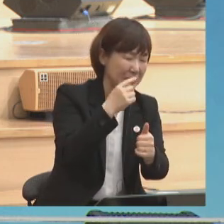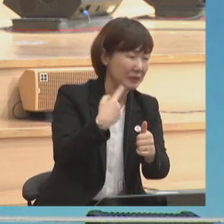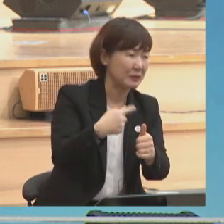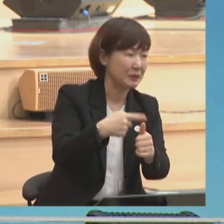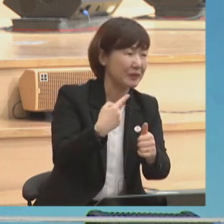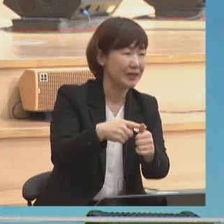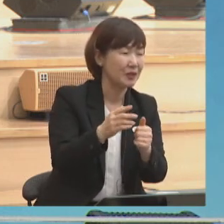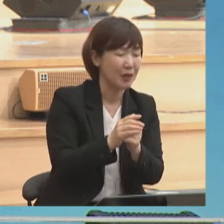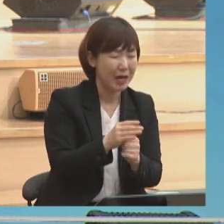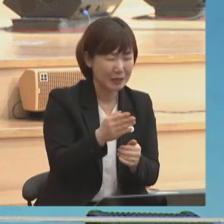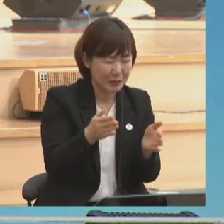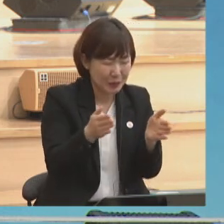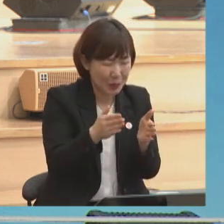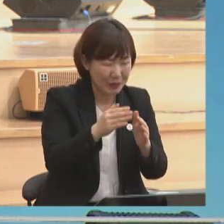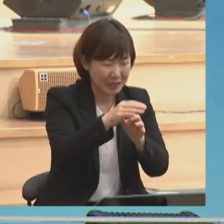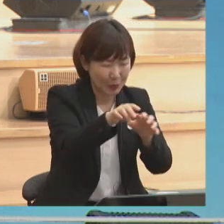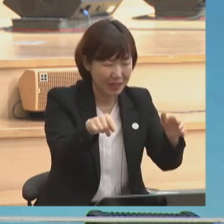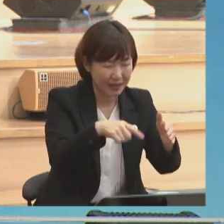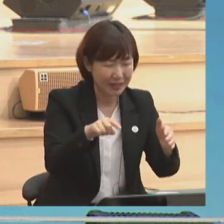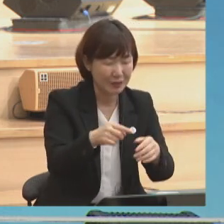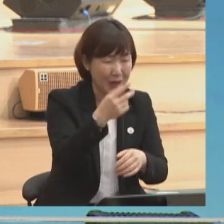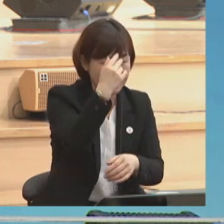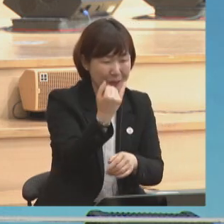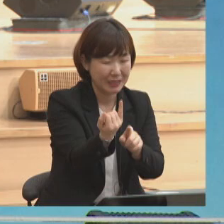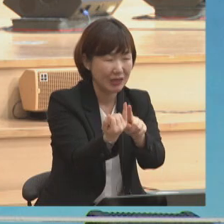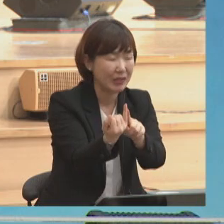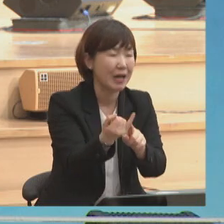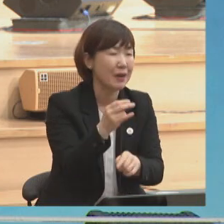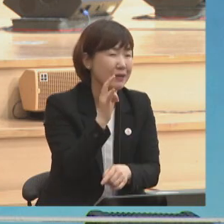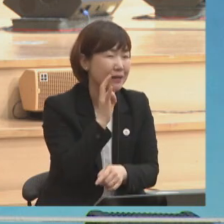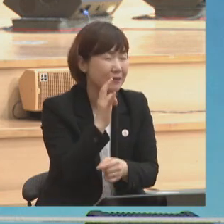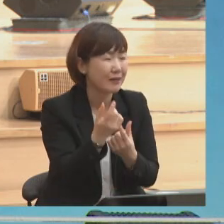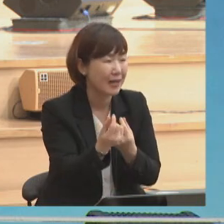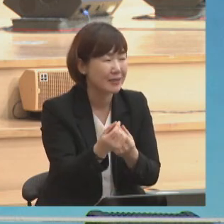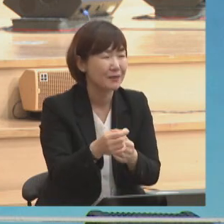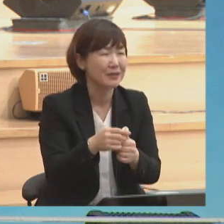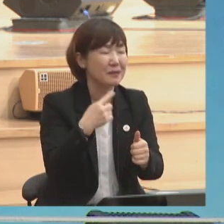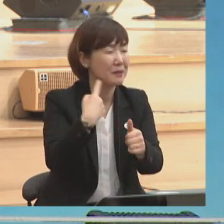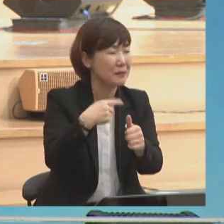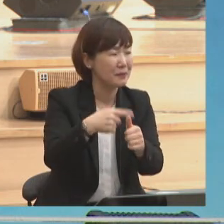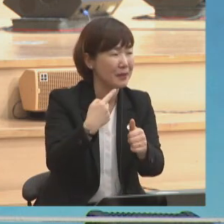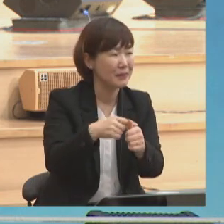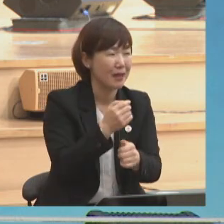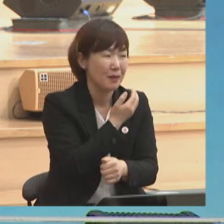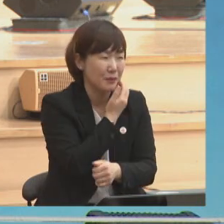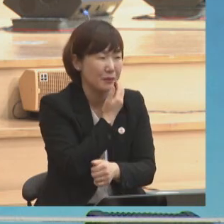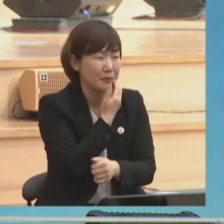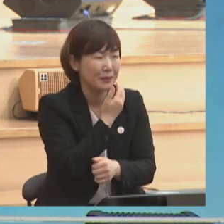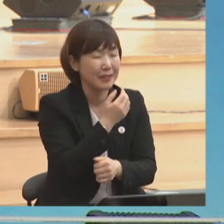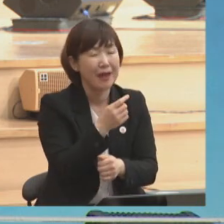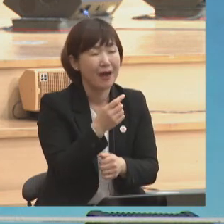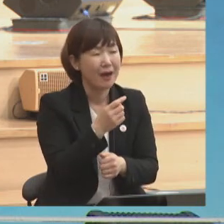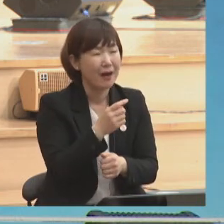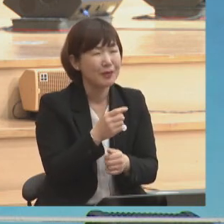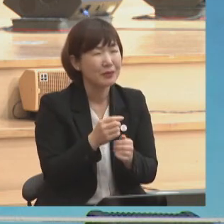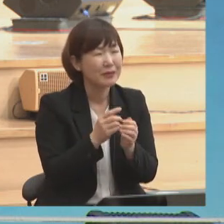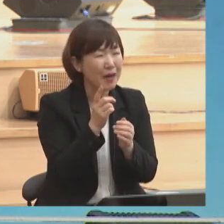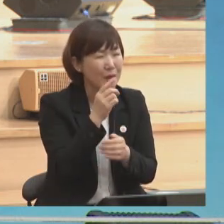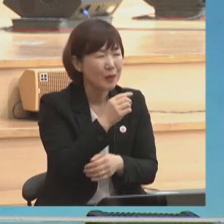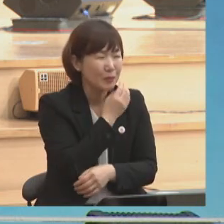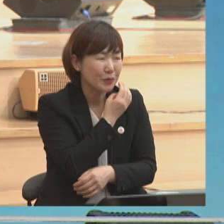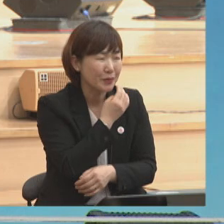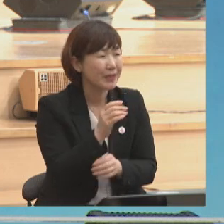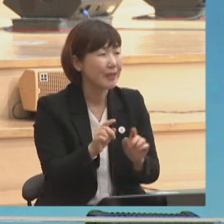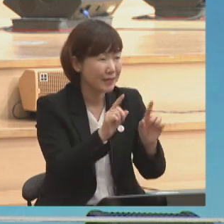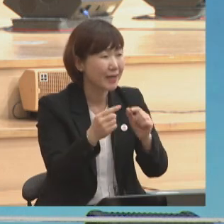조그만한 동네에서 이 여인은 완전 창살 없는 감옥처럼 그렇게 살았을 거예요. 아무도 그래서 물길로 오지 않는 이